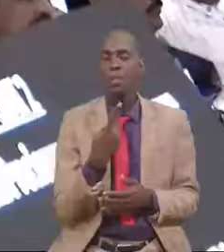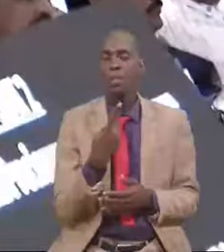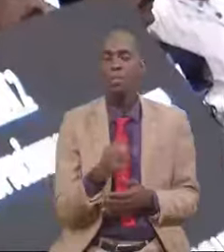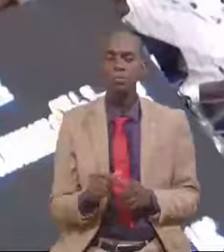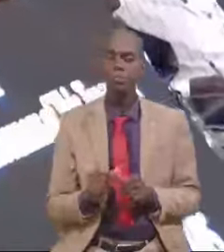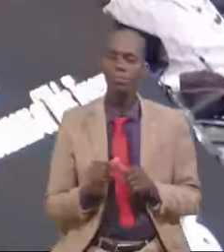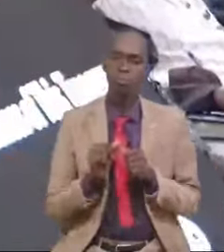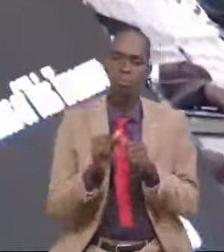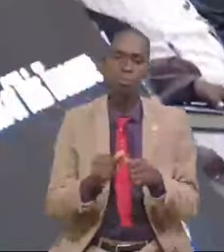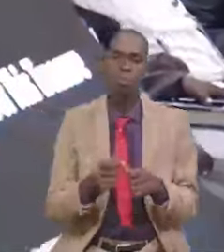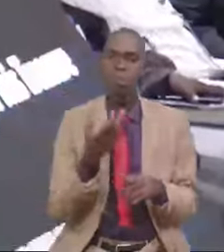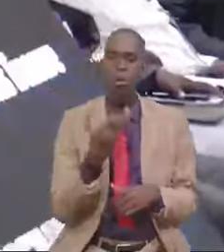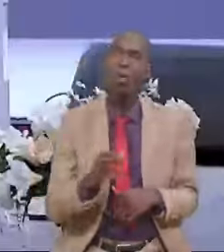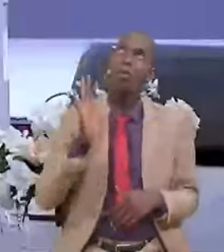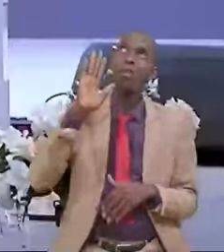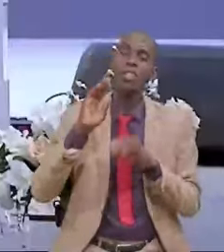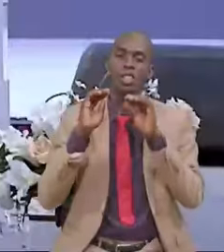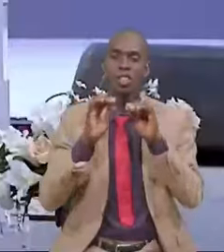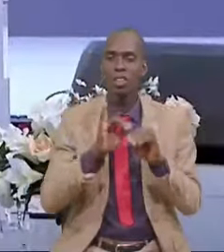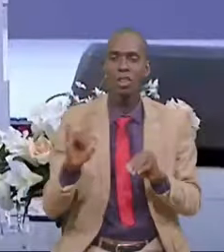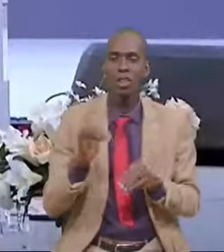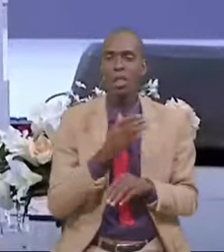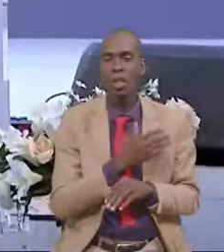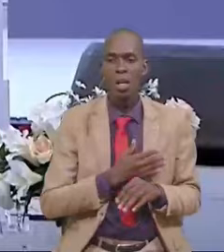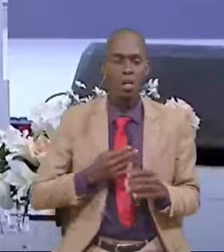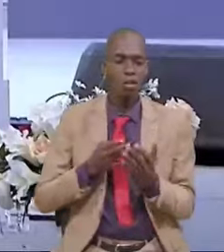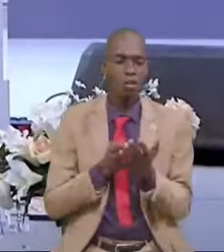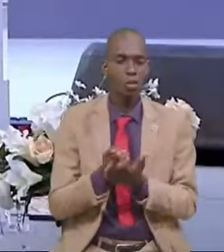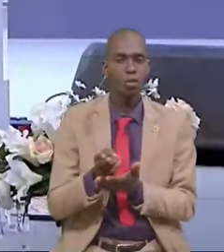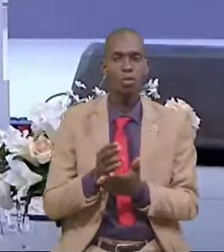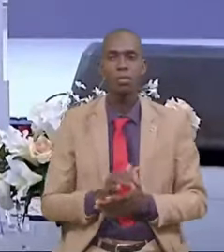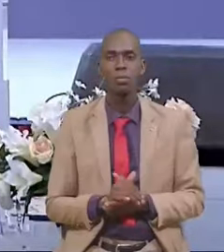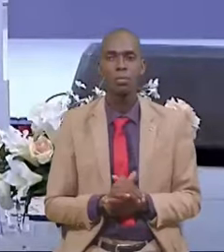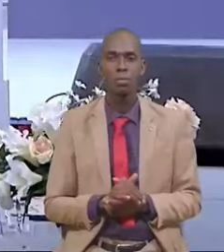C'est la perpétuité de son enseignement et de la vérité.